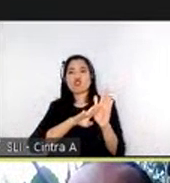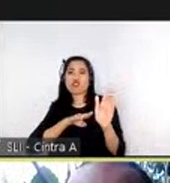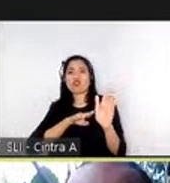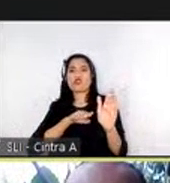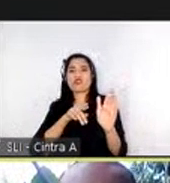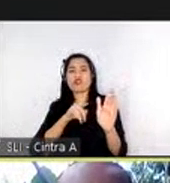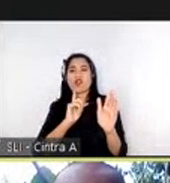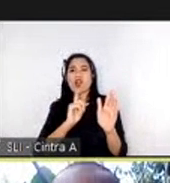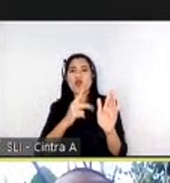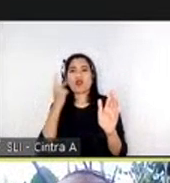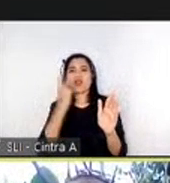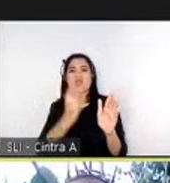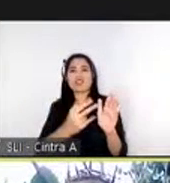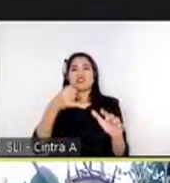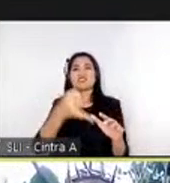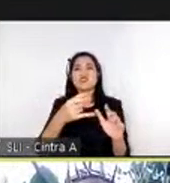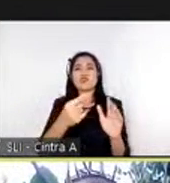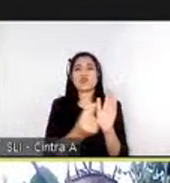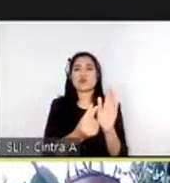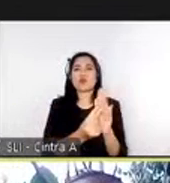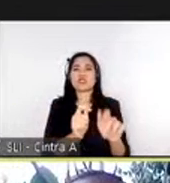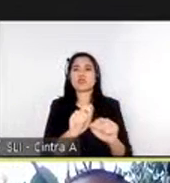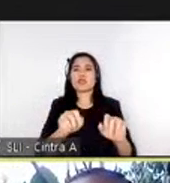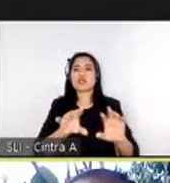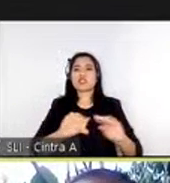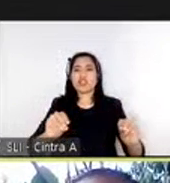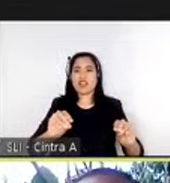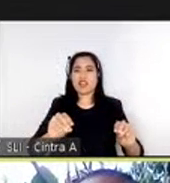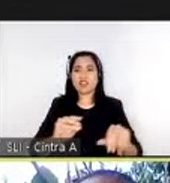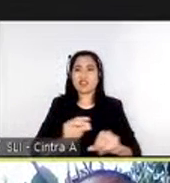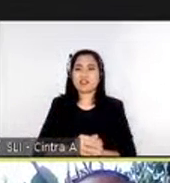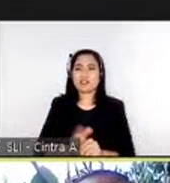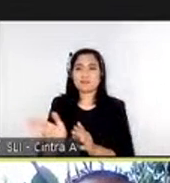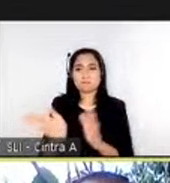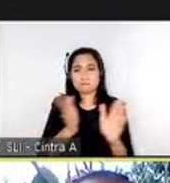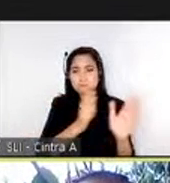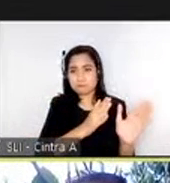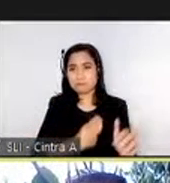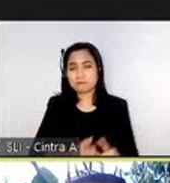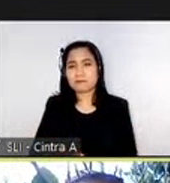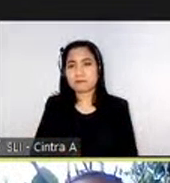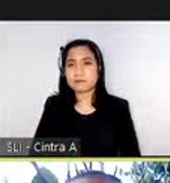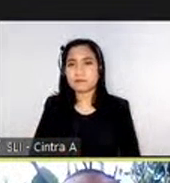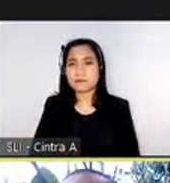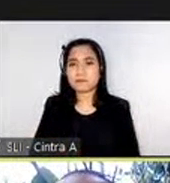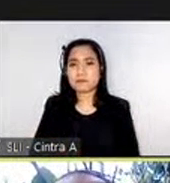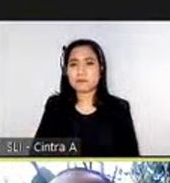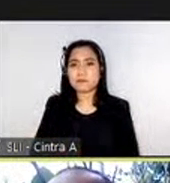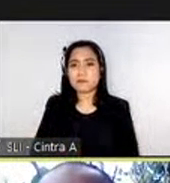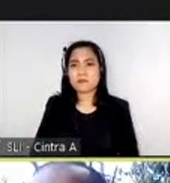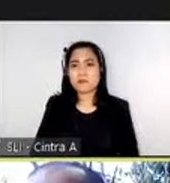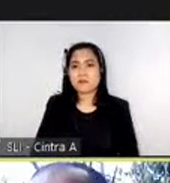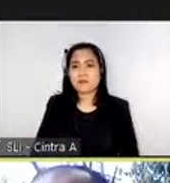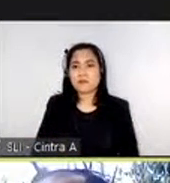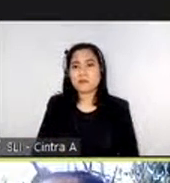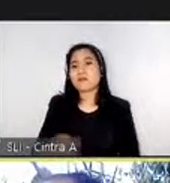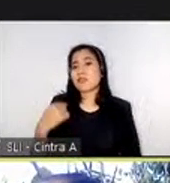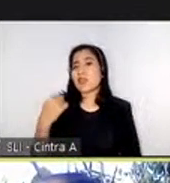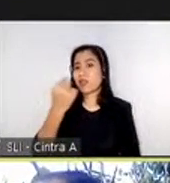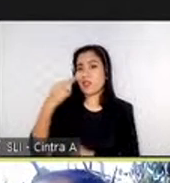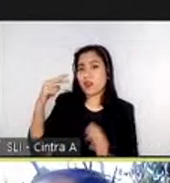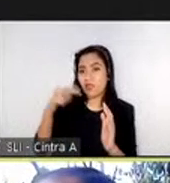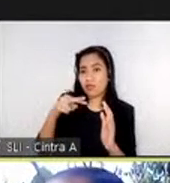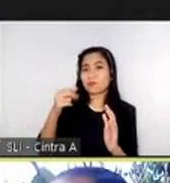undang-undang Cipta kerja itu sendiri slide berikutnya apa yang bisa kita lihat kalau dari